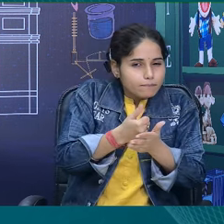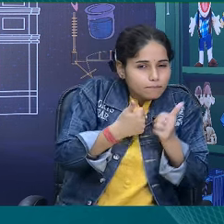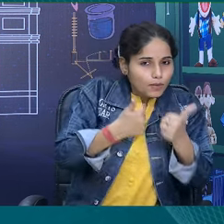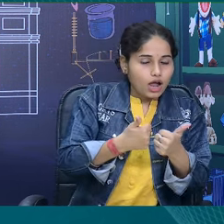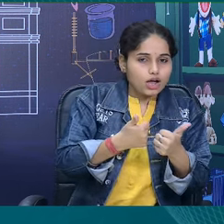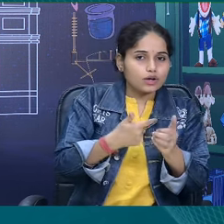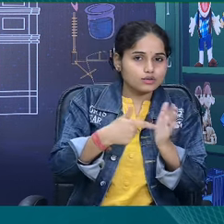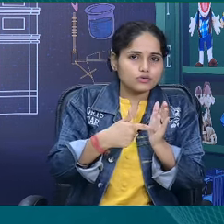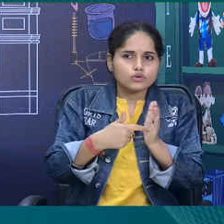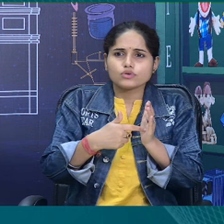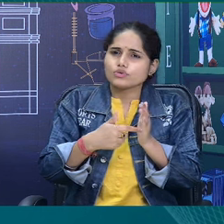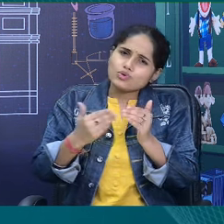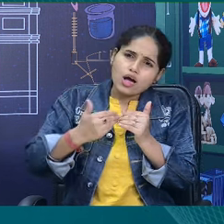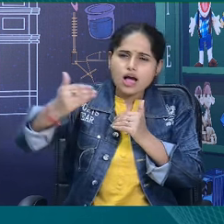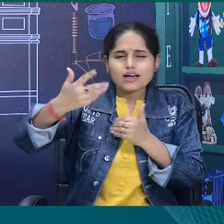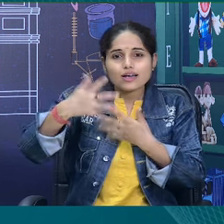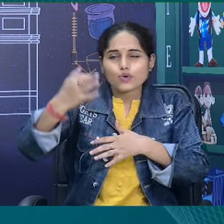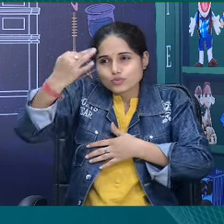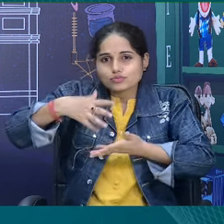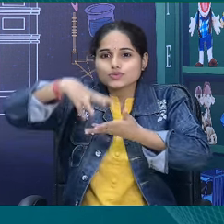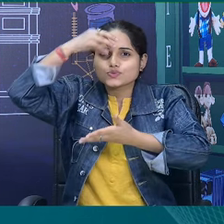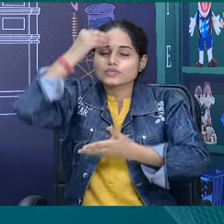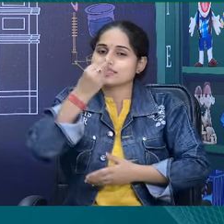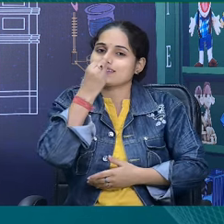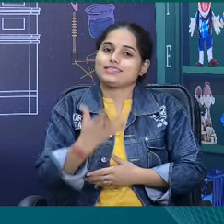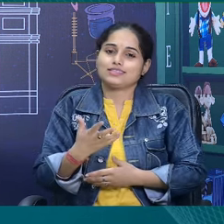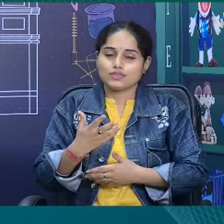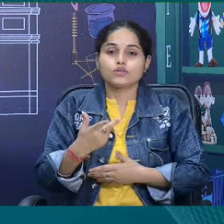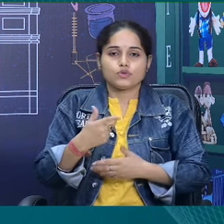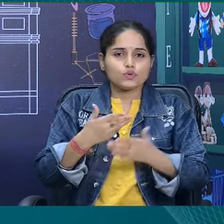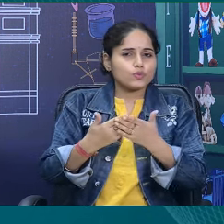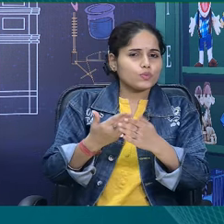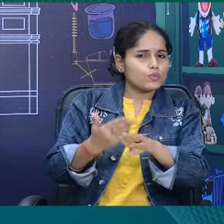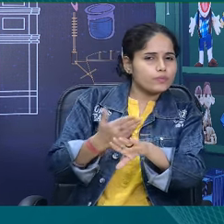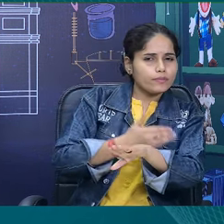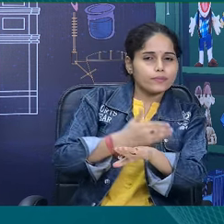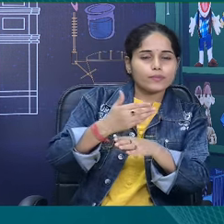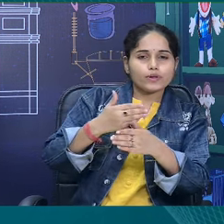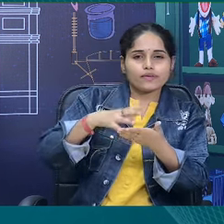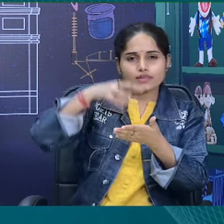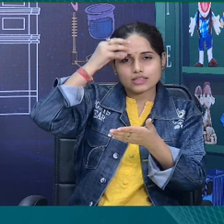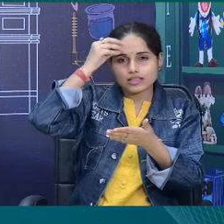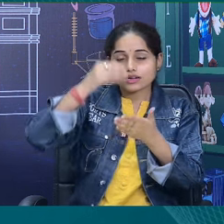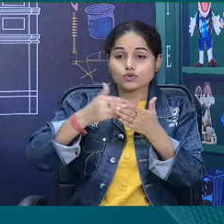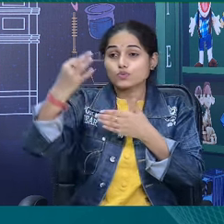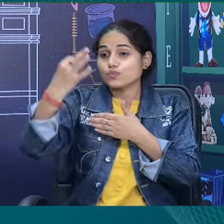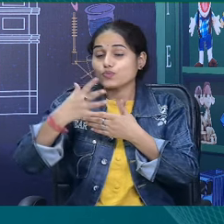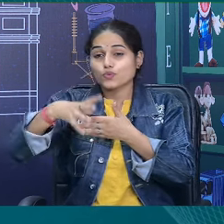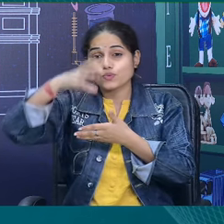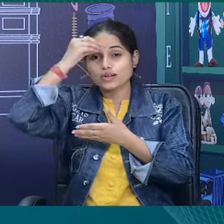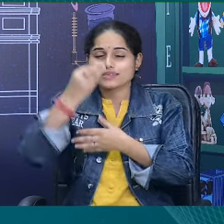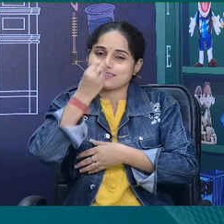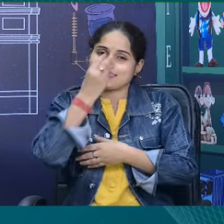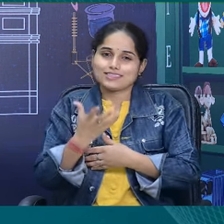देन वी कैन प्रिपेयर समथिंग न्यू तो थोड़ा सा नॉलेज लेकर के देन वी हैव टू मूव फॉरवर्ड फॉर टू क्रिएट समथिंग